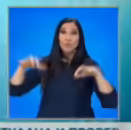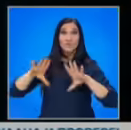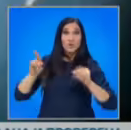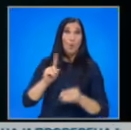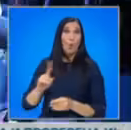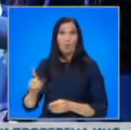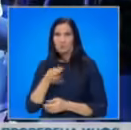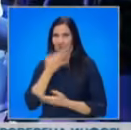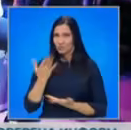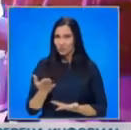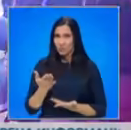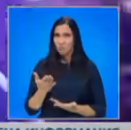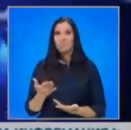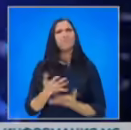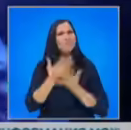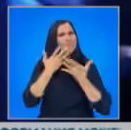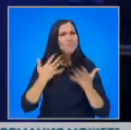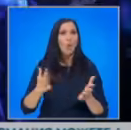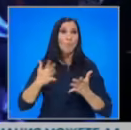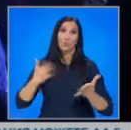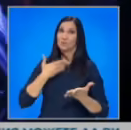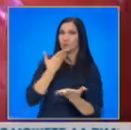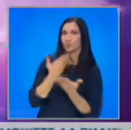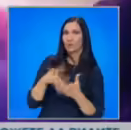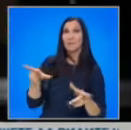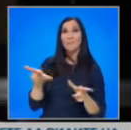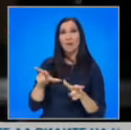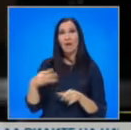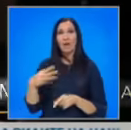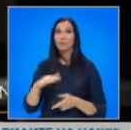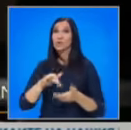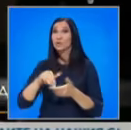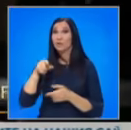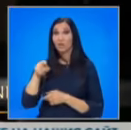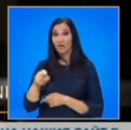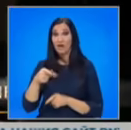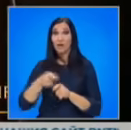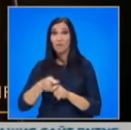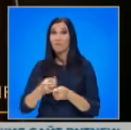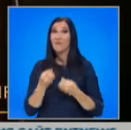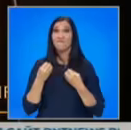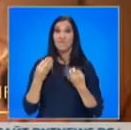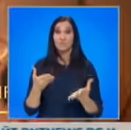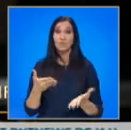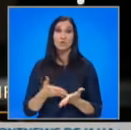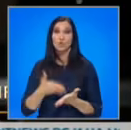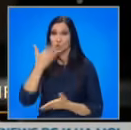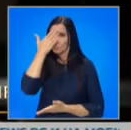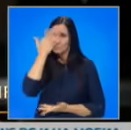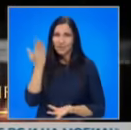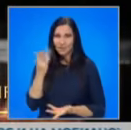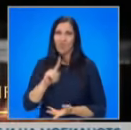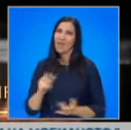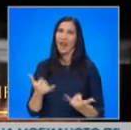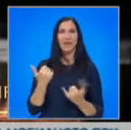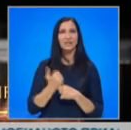което се случва. Но съм много, много благодарен на Мария Елена, че организира това и го направи възможно, защото, честно, не